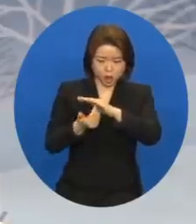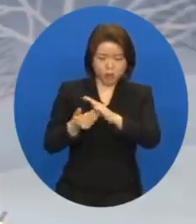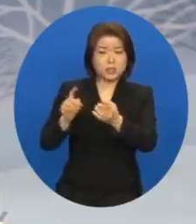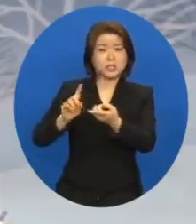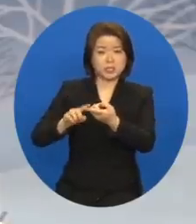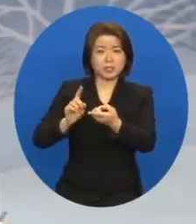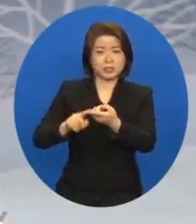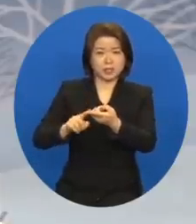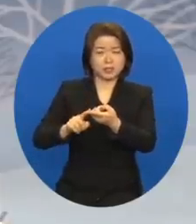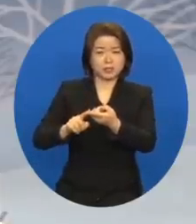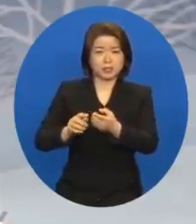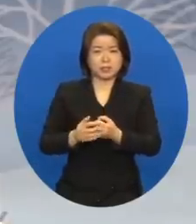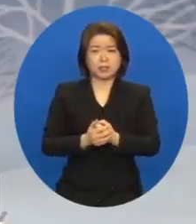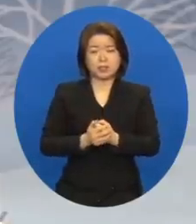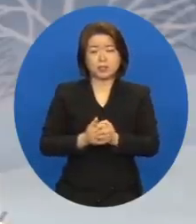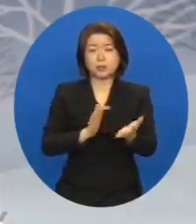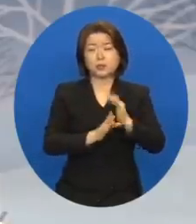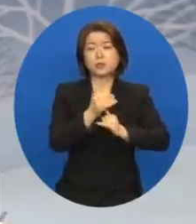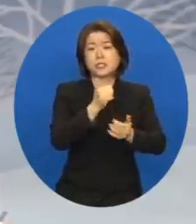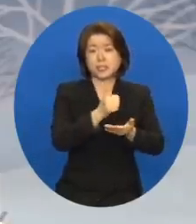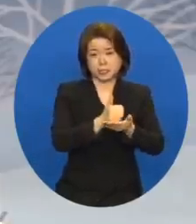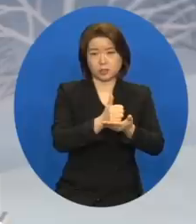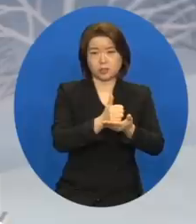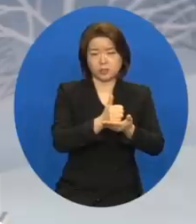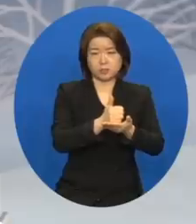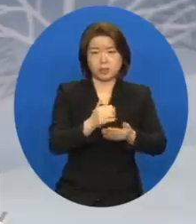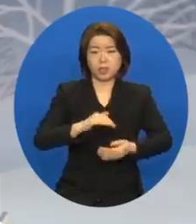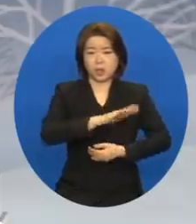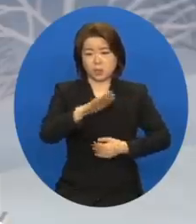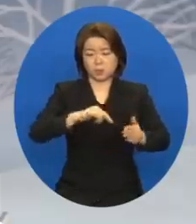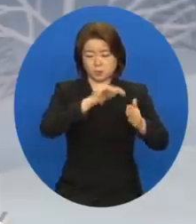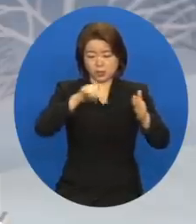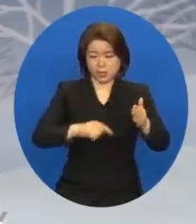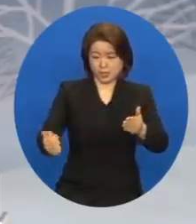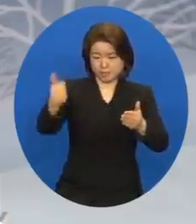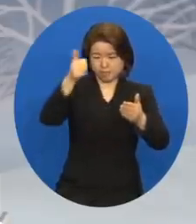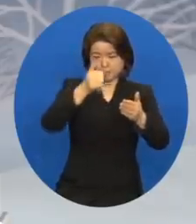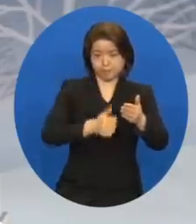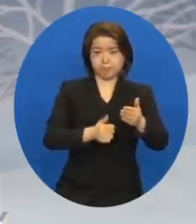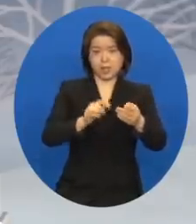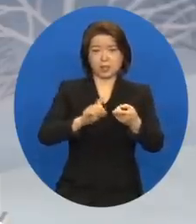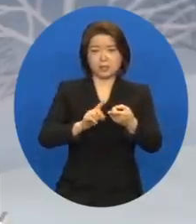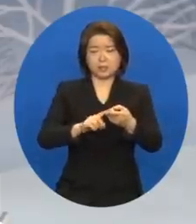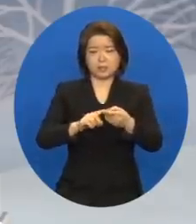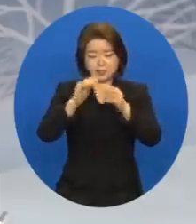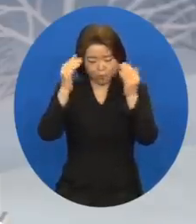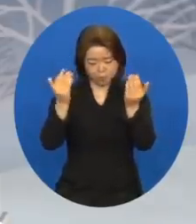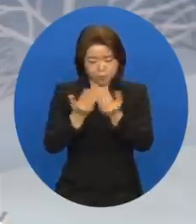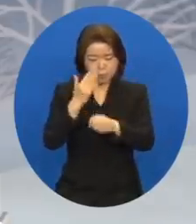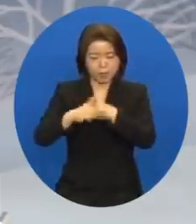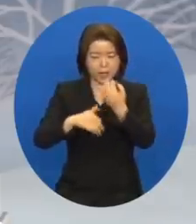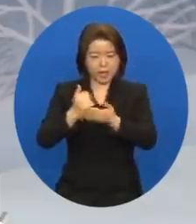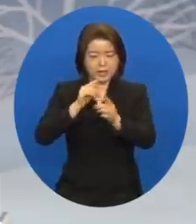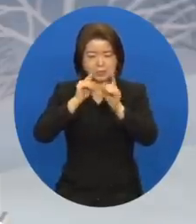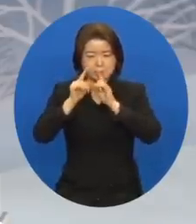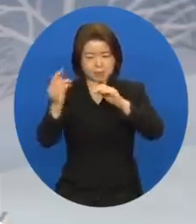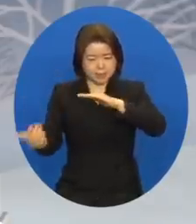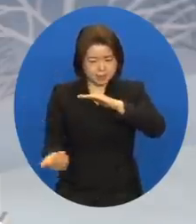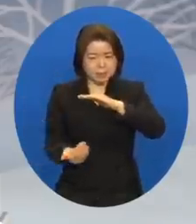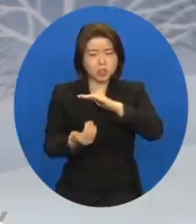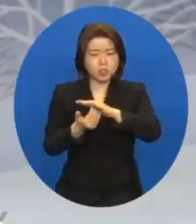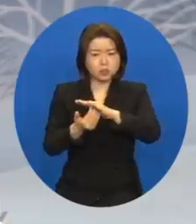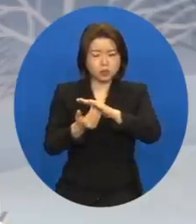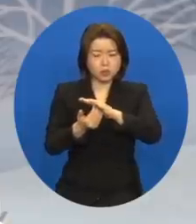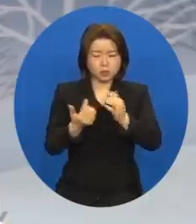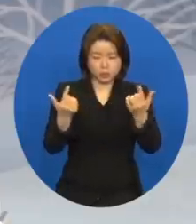사실, 예수님께서 우리 안에 거하시는 것은 전적으로 하나님의 말씀의 성취라는